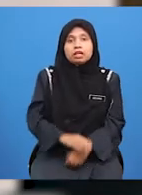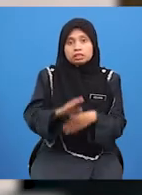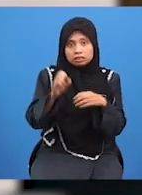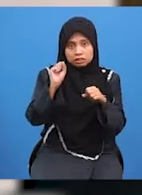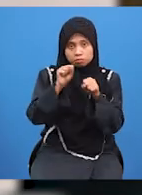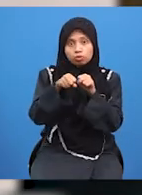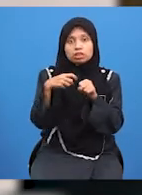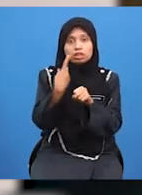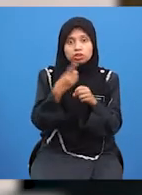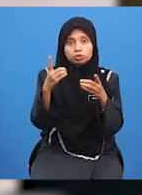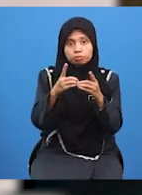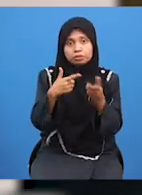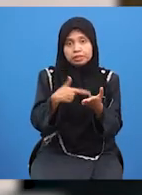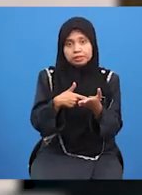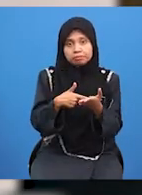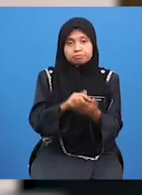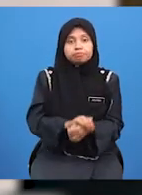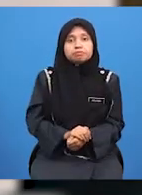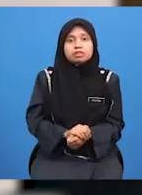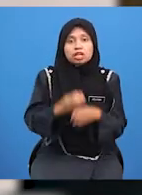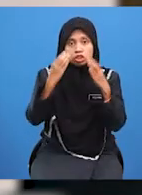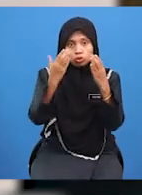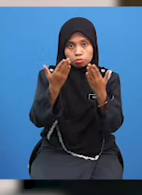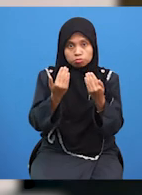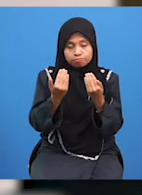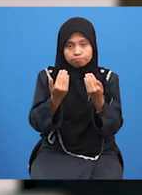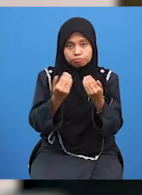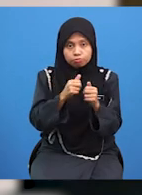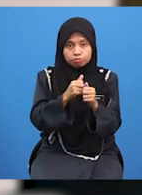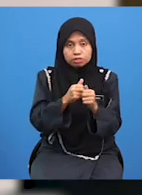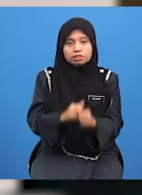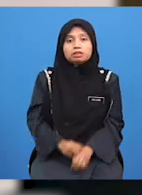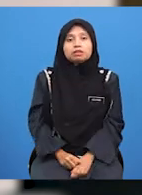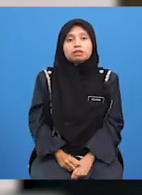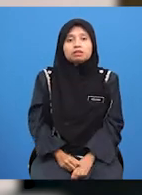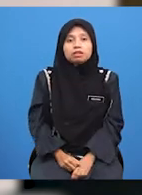Semoga kita bertemu lagi di masa akan datang. Cikgu mohon undur diri dahulu.